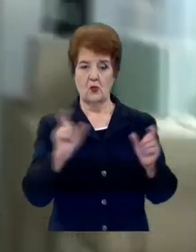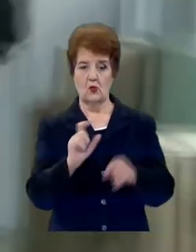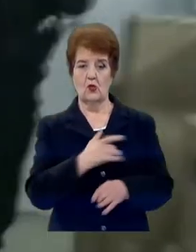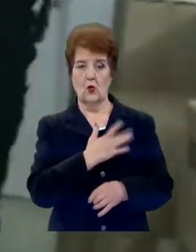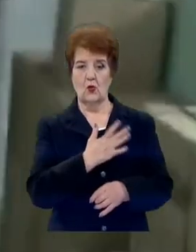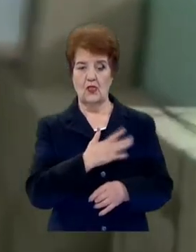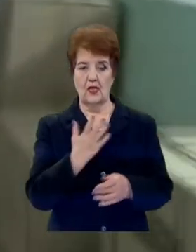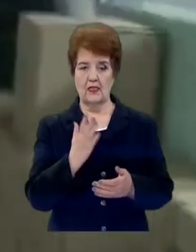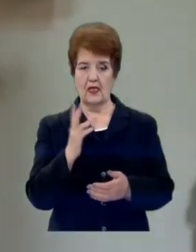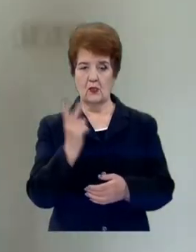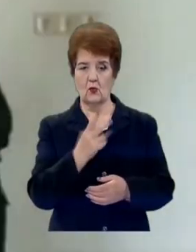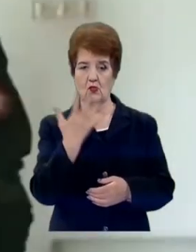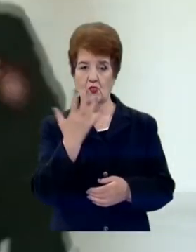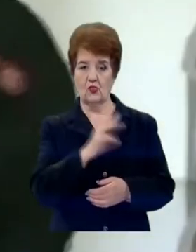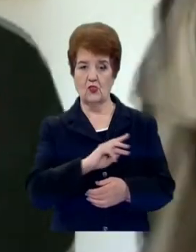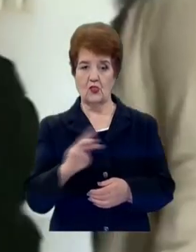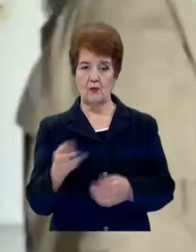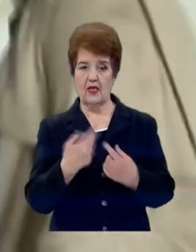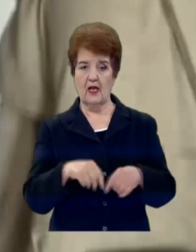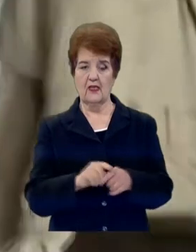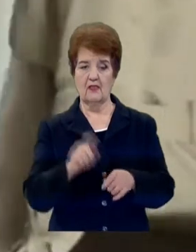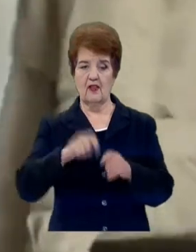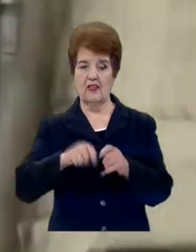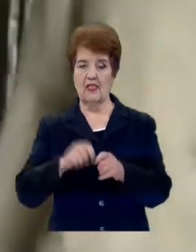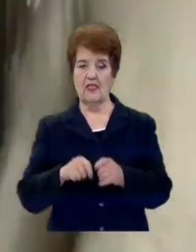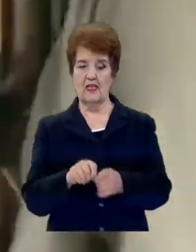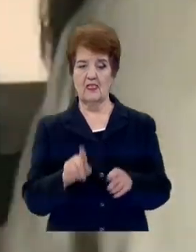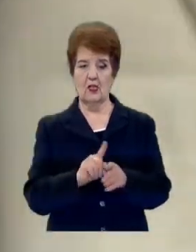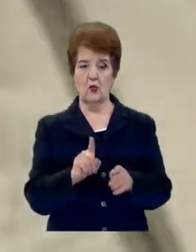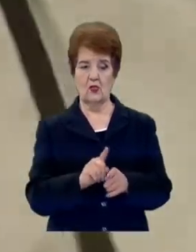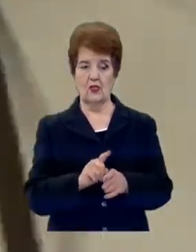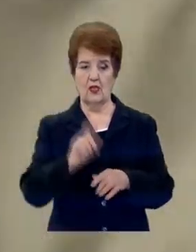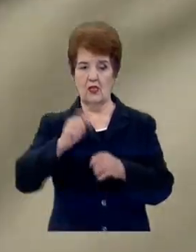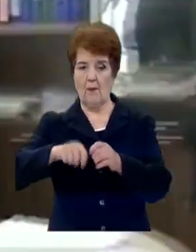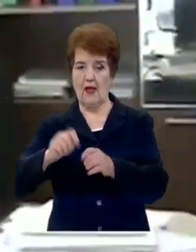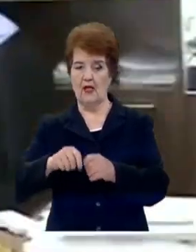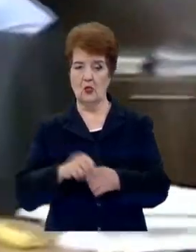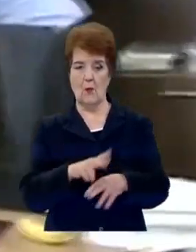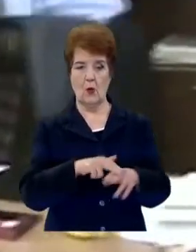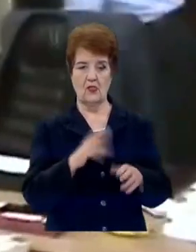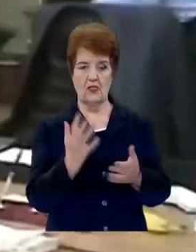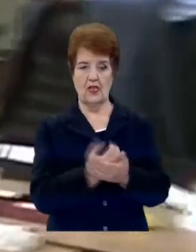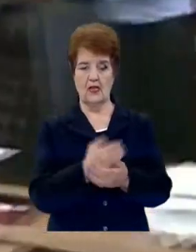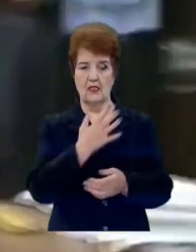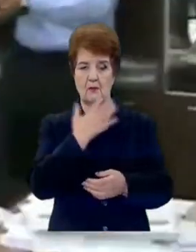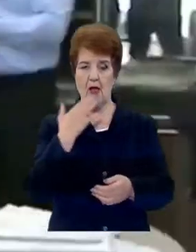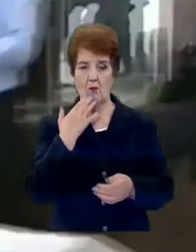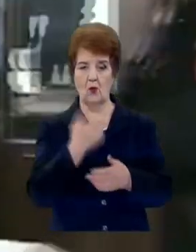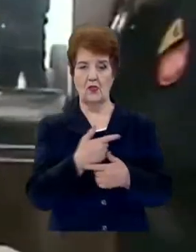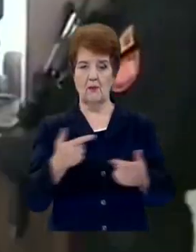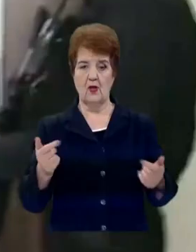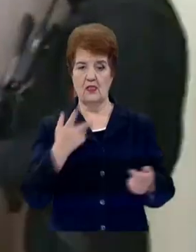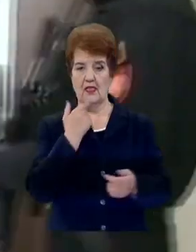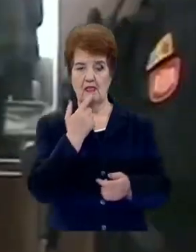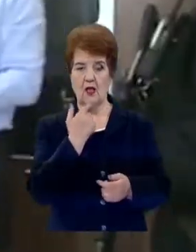utilizează peste 25.000 de astfel de teste. Totodată, în urma perchezițiilor, polițiști au găsit și mai multe produse